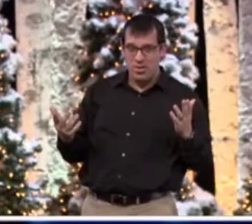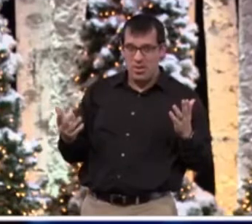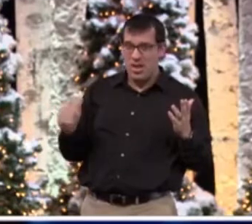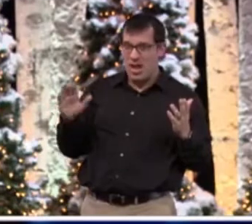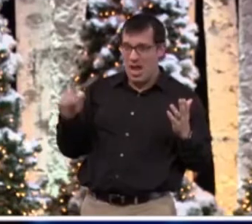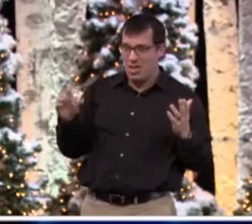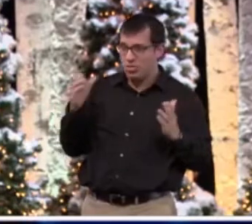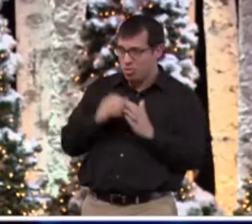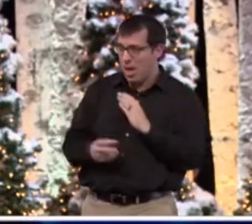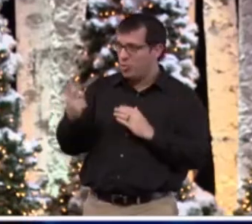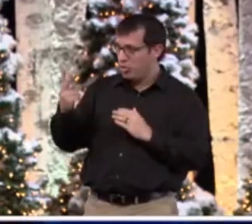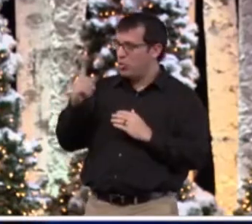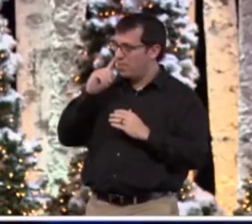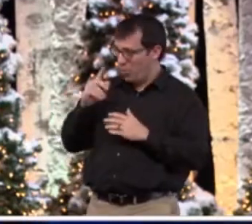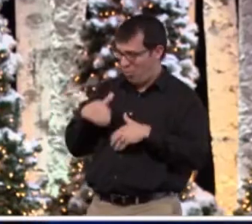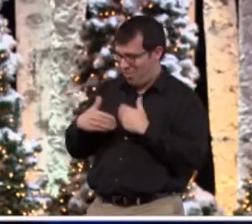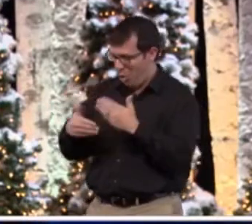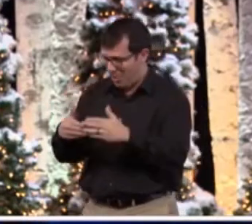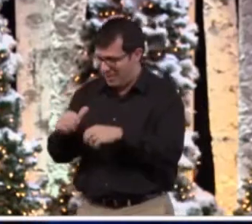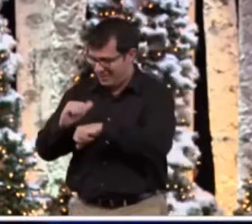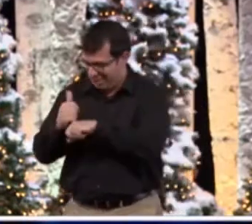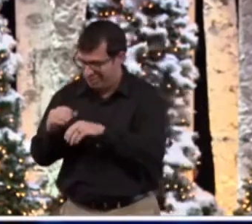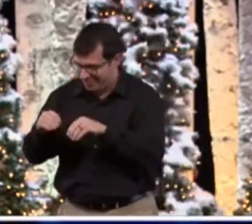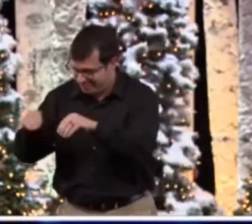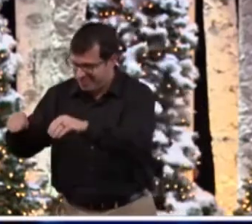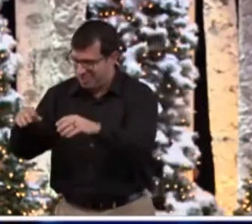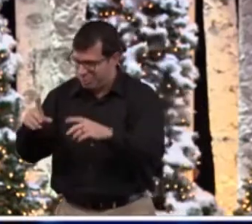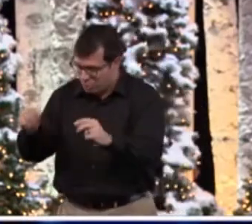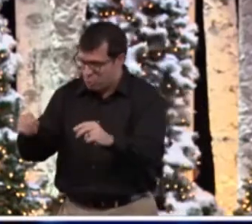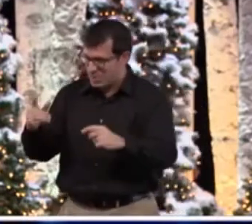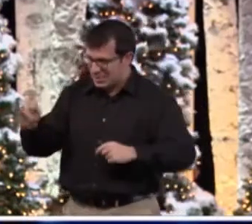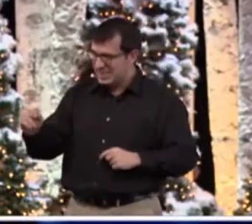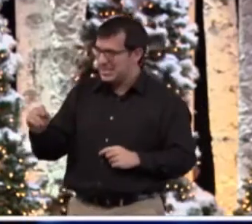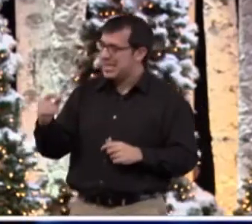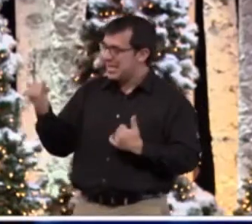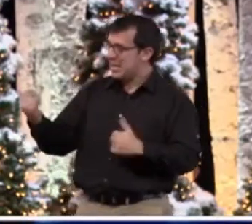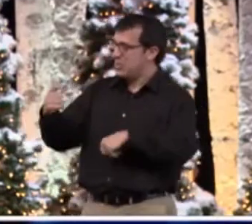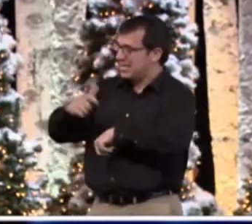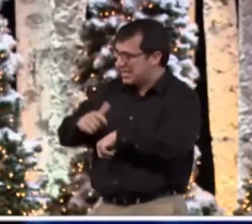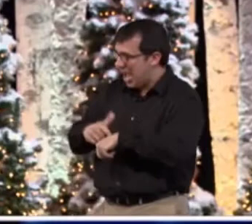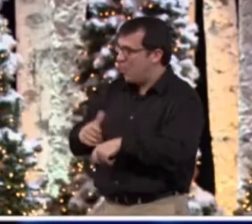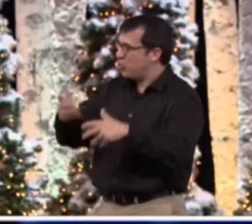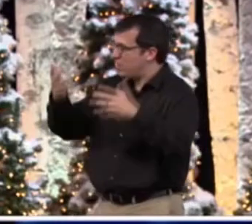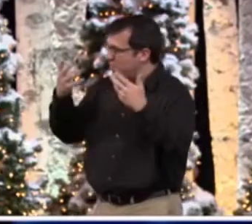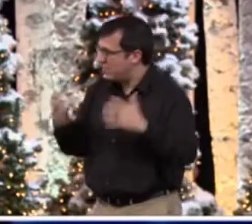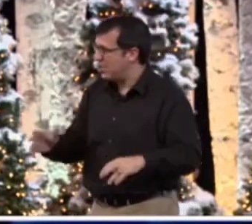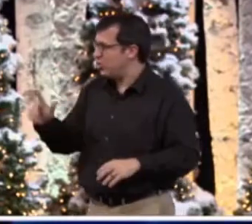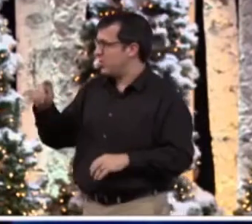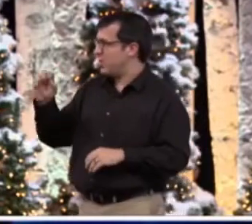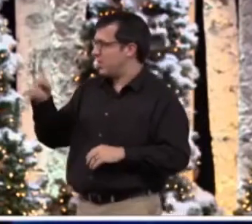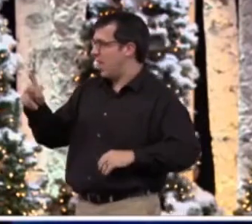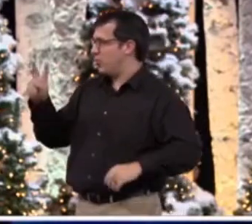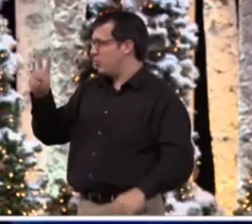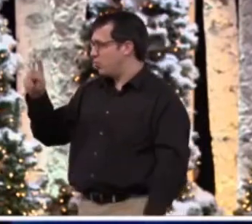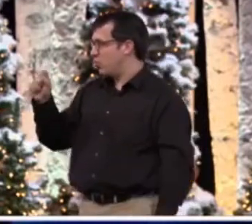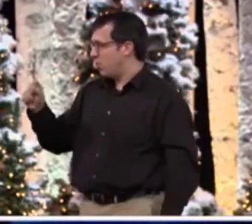हामीलाई एक नमुना दिनुभएको छ। यो समय फिनिसिङ द टास्क 2.0 को समय हो।